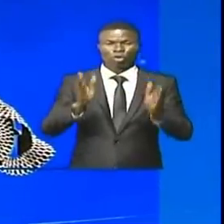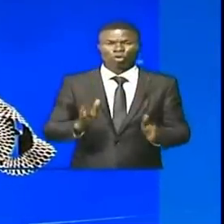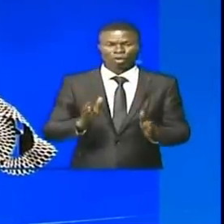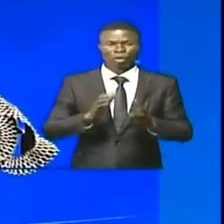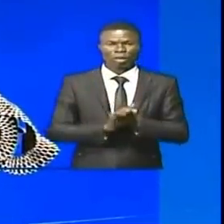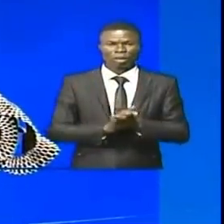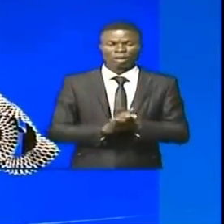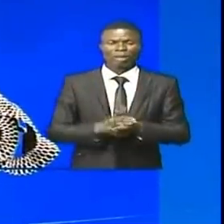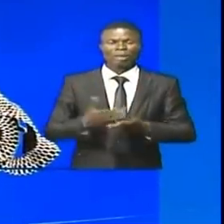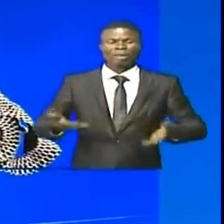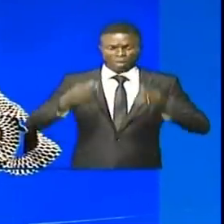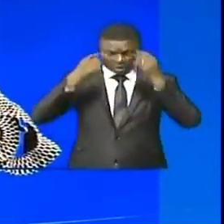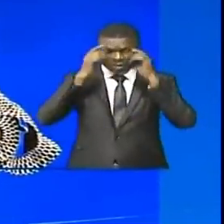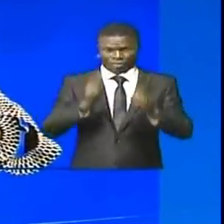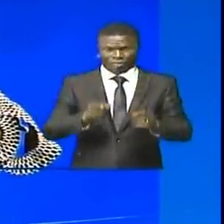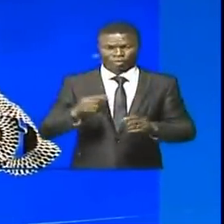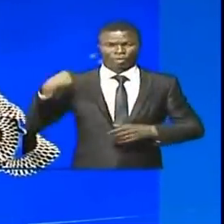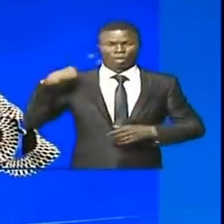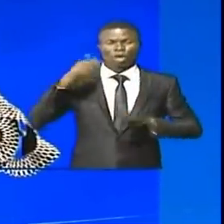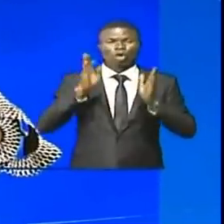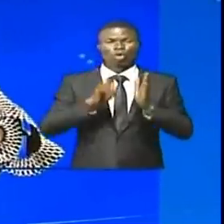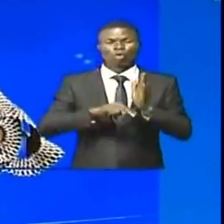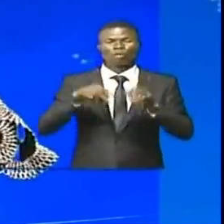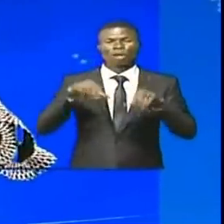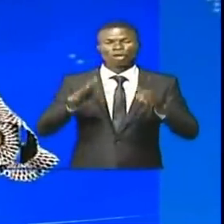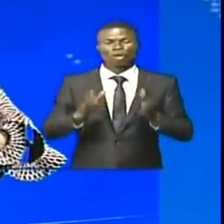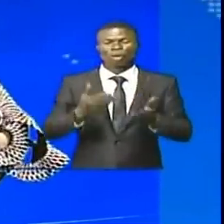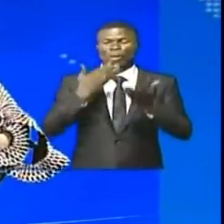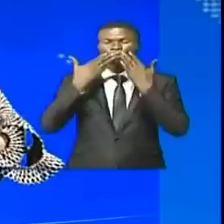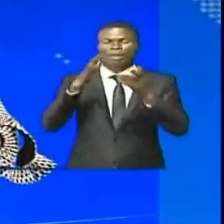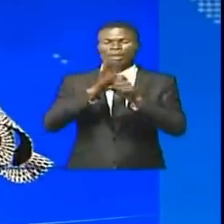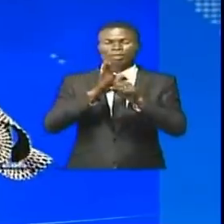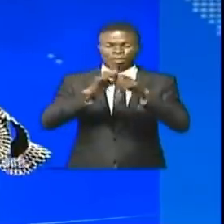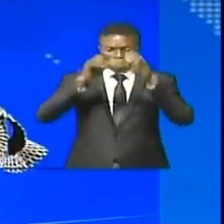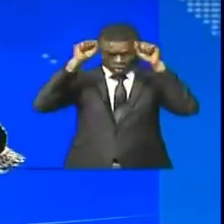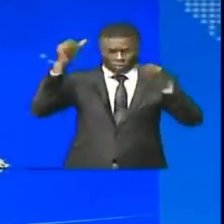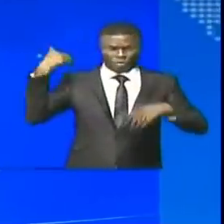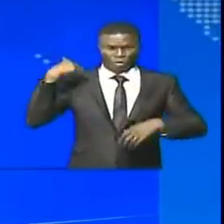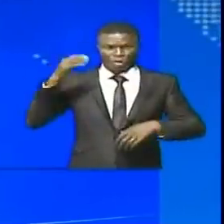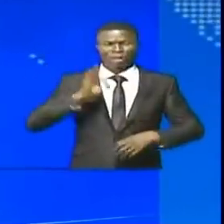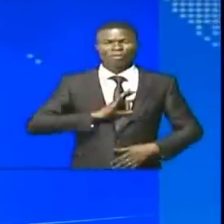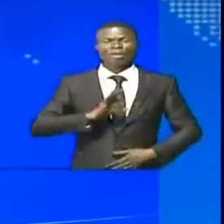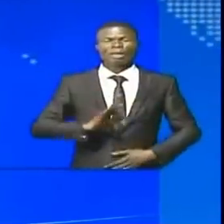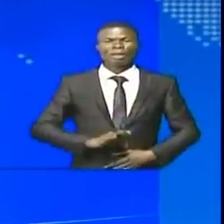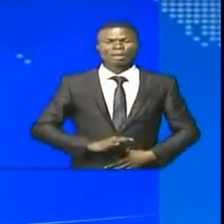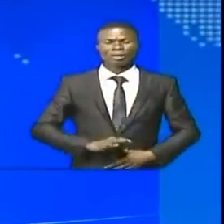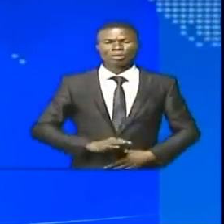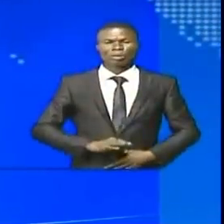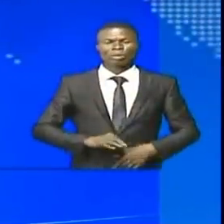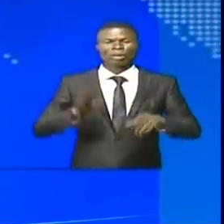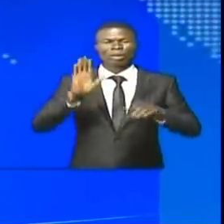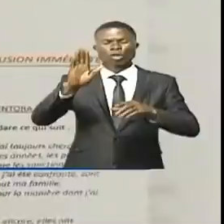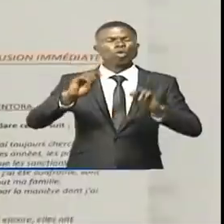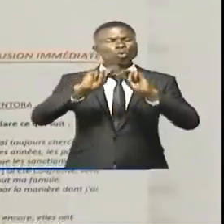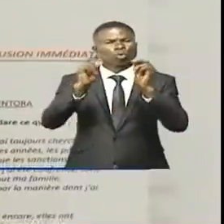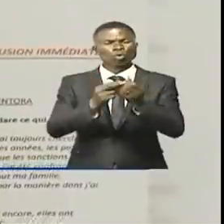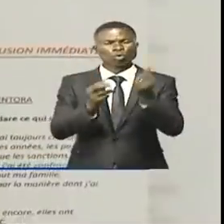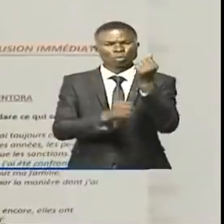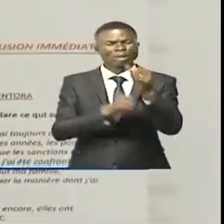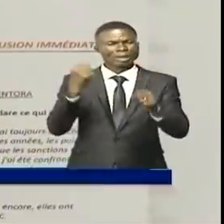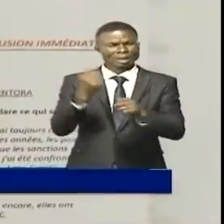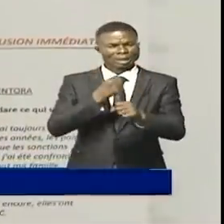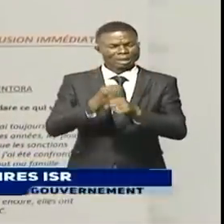salue l'accord avec le gouvernement congolais et remercié le chef de l'état félix-antoine tshisekedi tshilombo et son équipe pour le travail